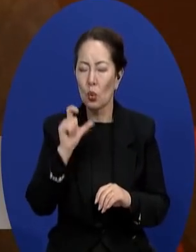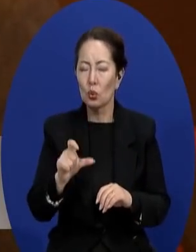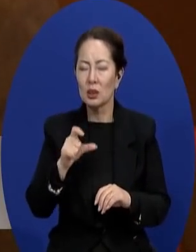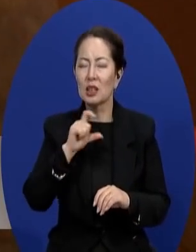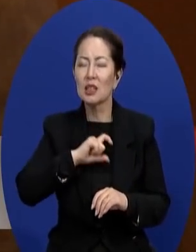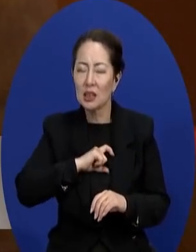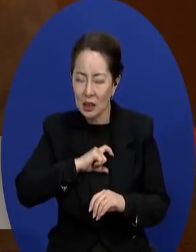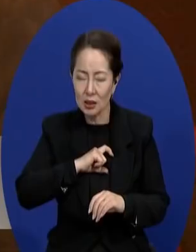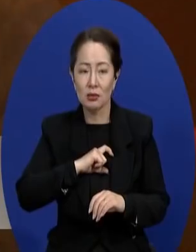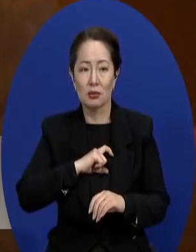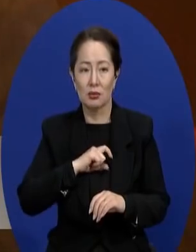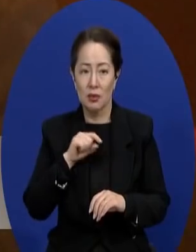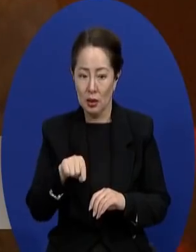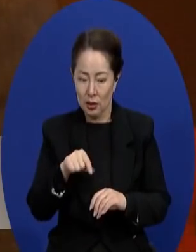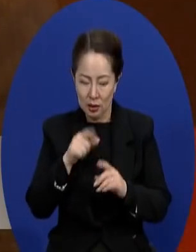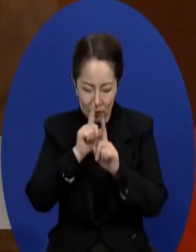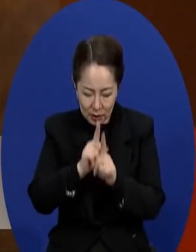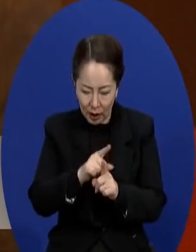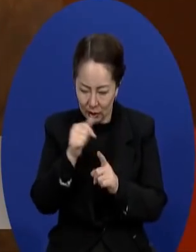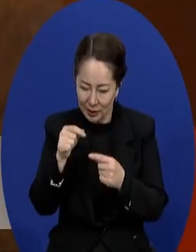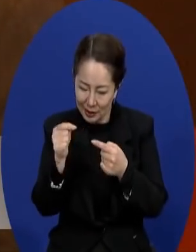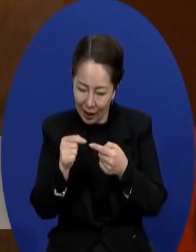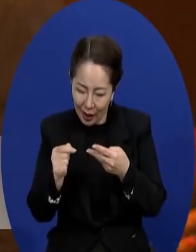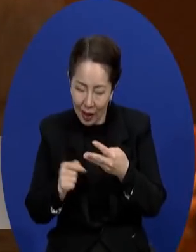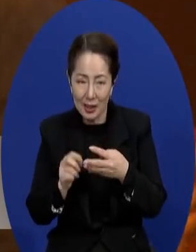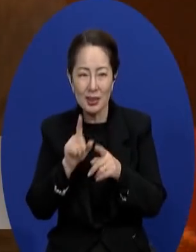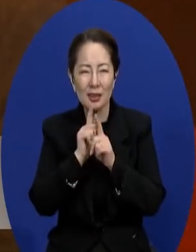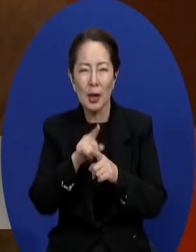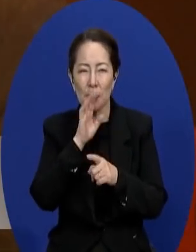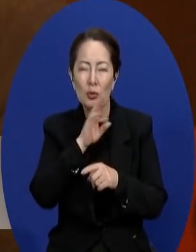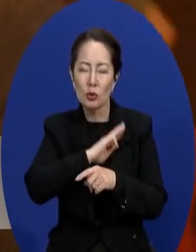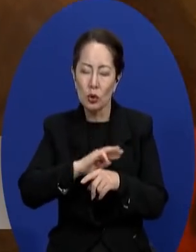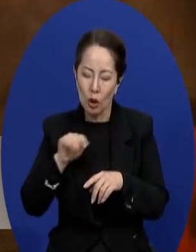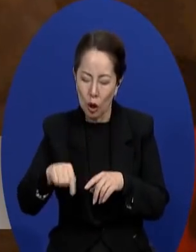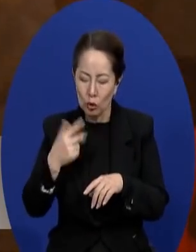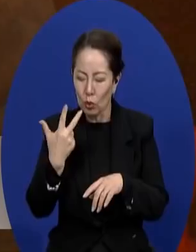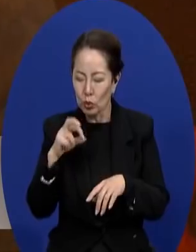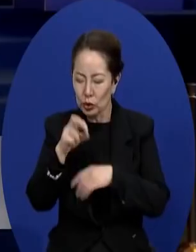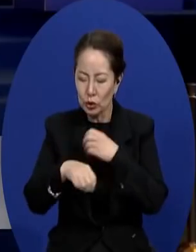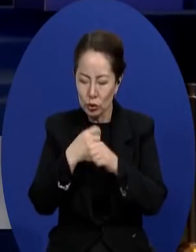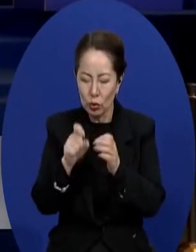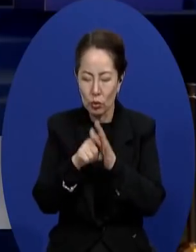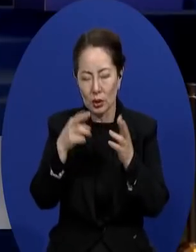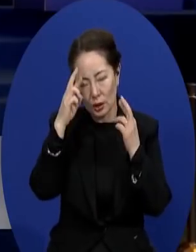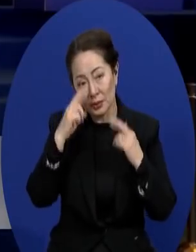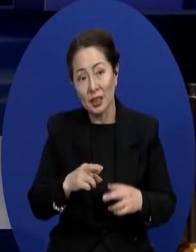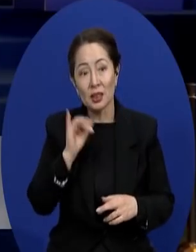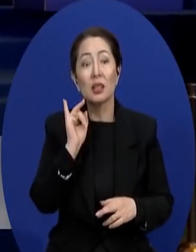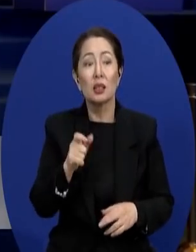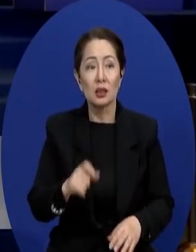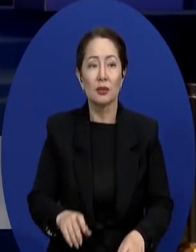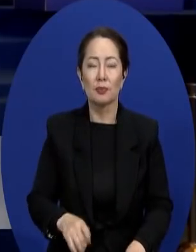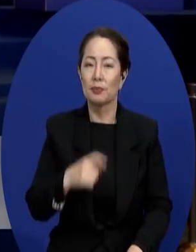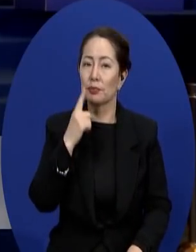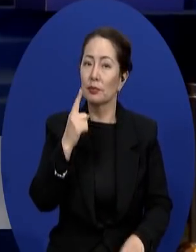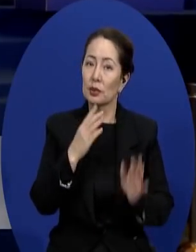одоо хэрэгжүүлэх гэж энэ заалтаа хэрэгжүүлэх гэж энэ 30 жилийн дотор маш их ядарлаа. 1992